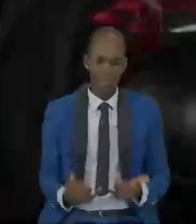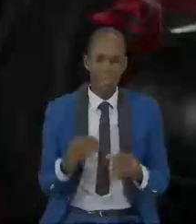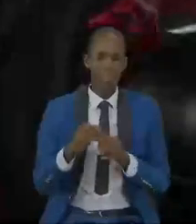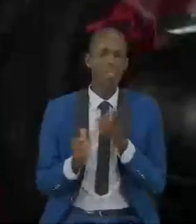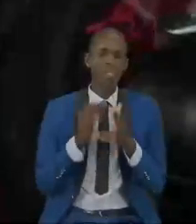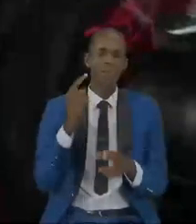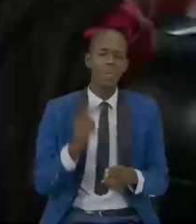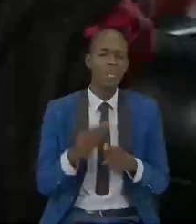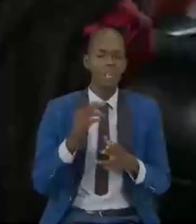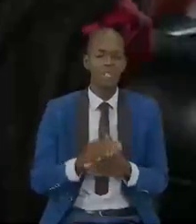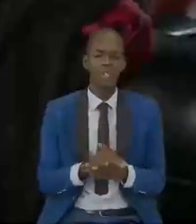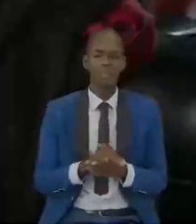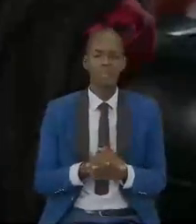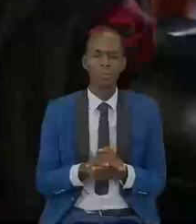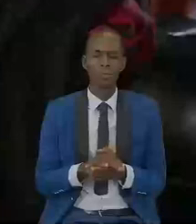dans la vie,